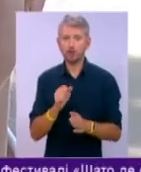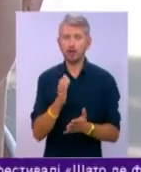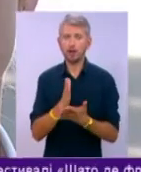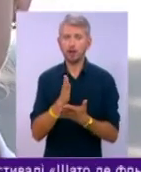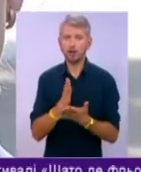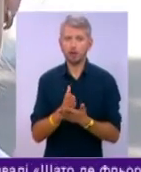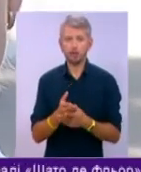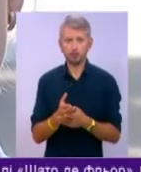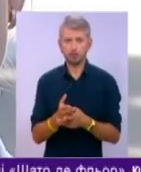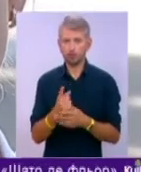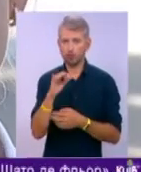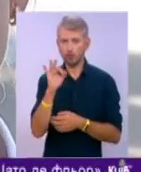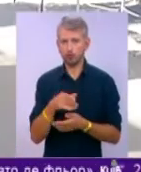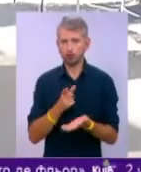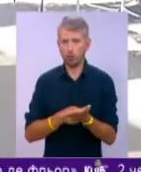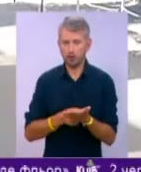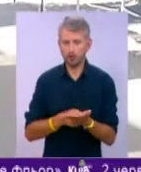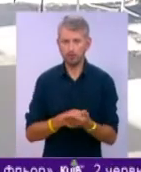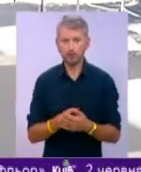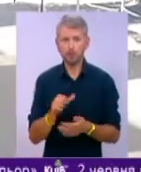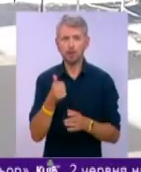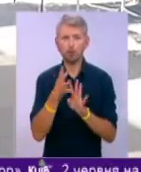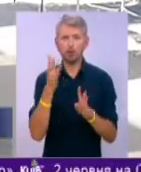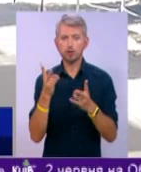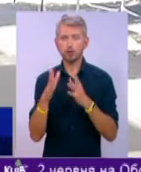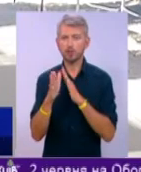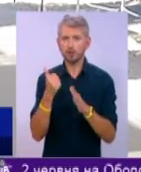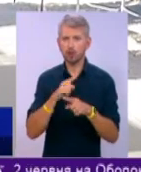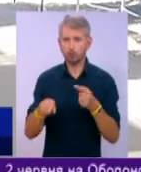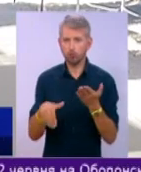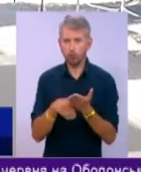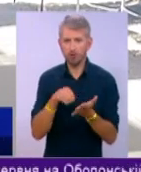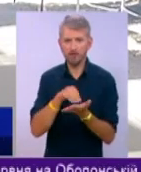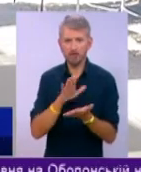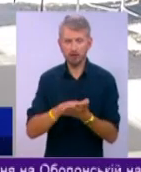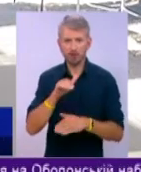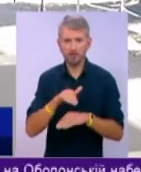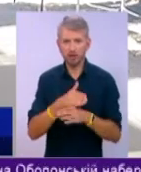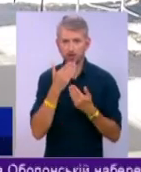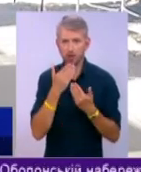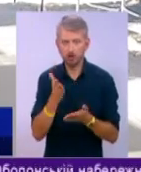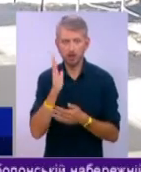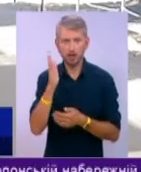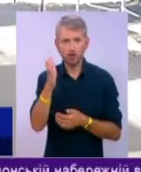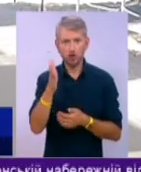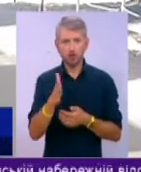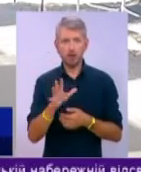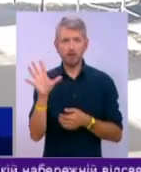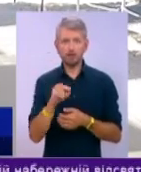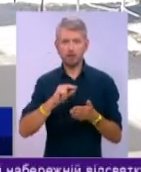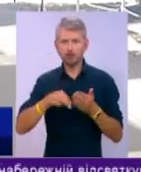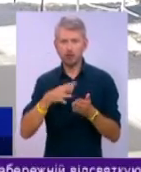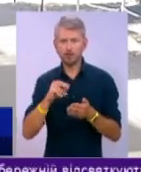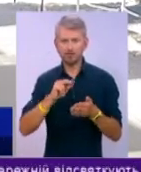наявності беззаперечних доказів. В першу чергу потрібно визивати скору допомогу, фіксувати факт обращення, в дальнейшем всі чеки,